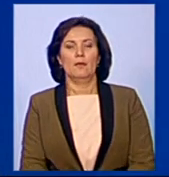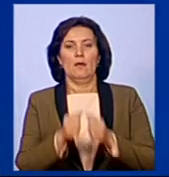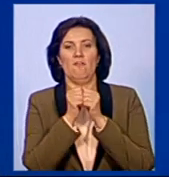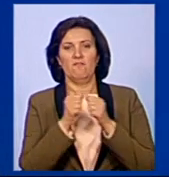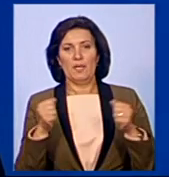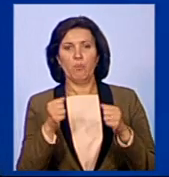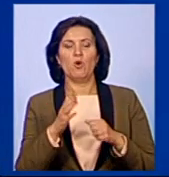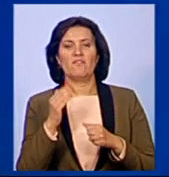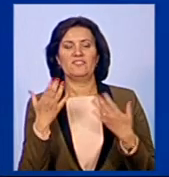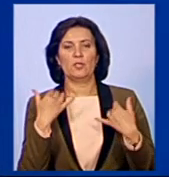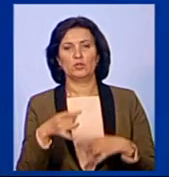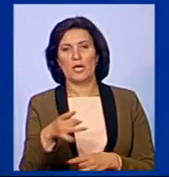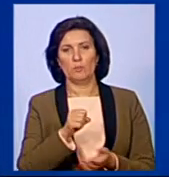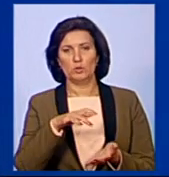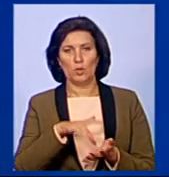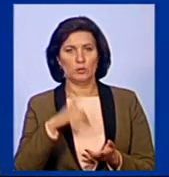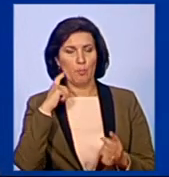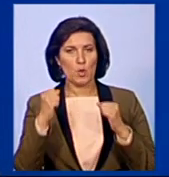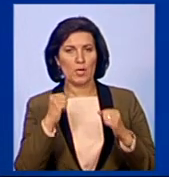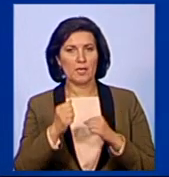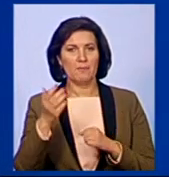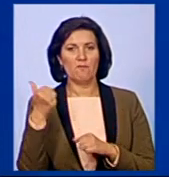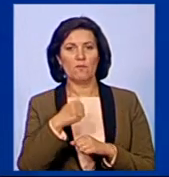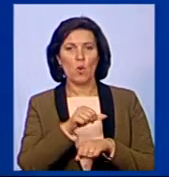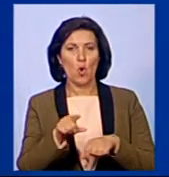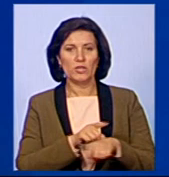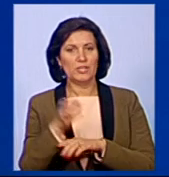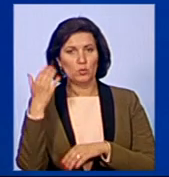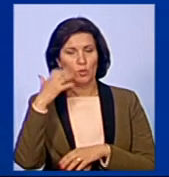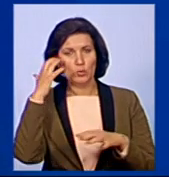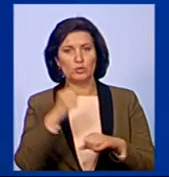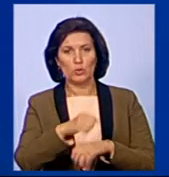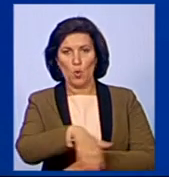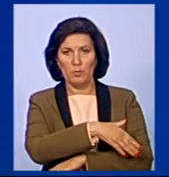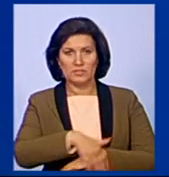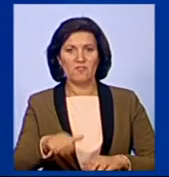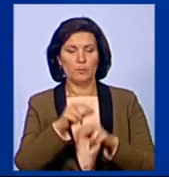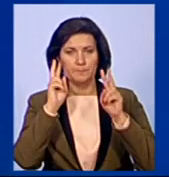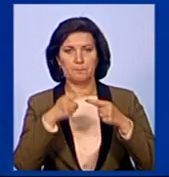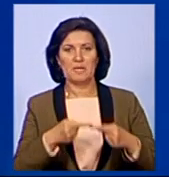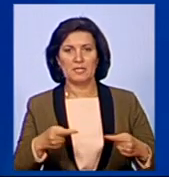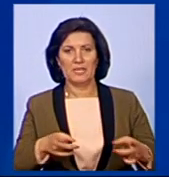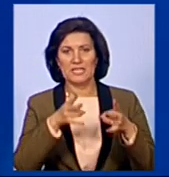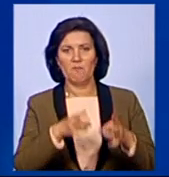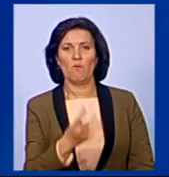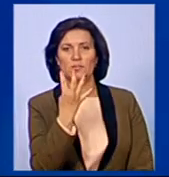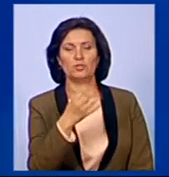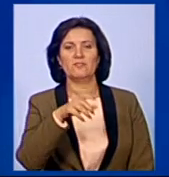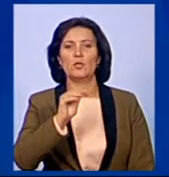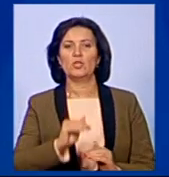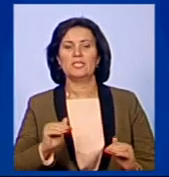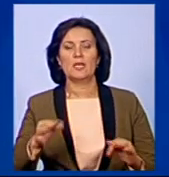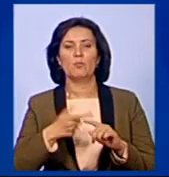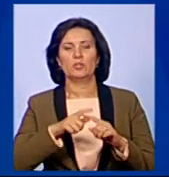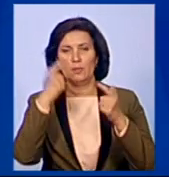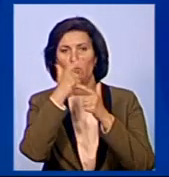Вибух у Святошинському районі столиці прогримів годину тому. На вулиці Чорнобильській вибухнув невідомий предмет. Травмовані четверо дітей. Про